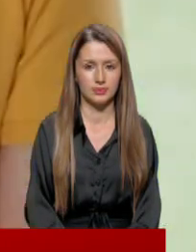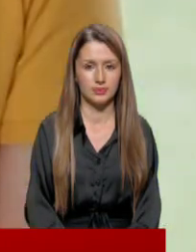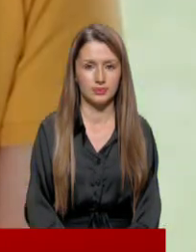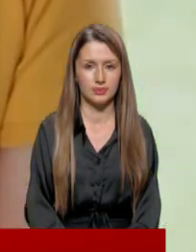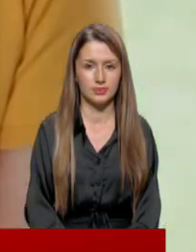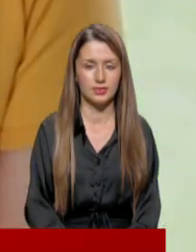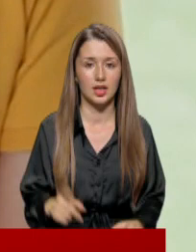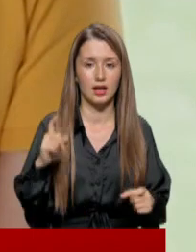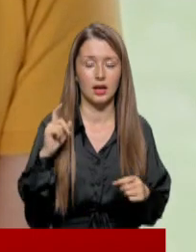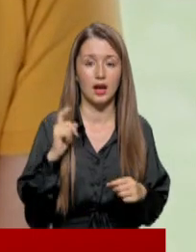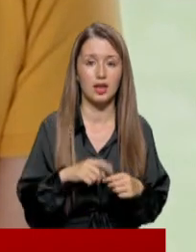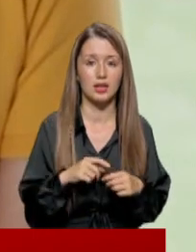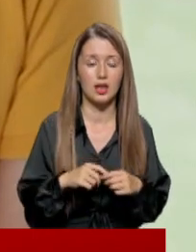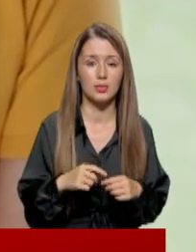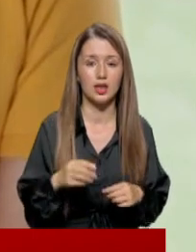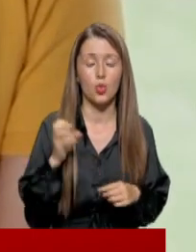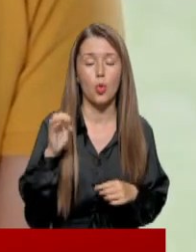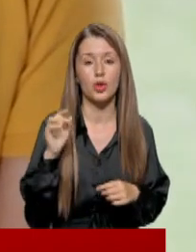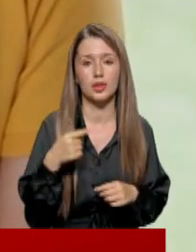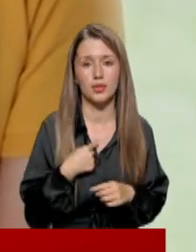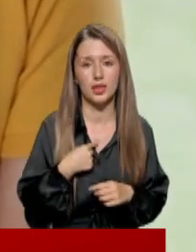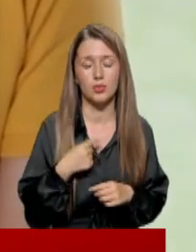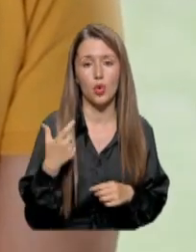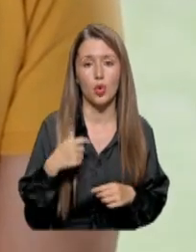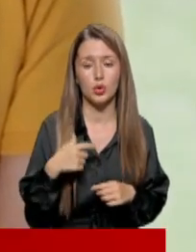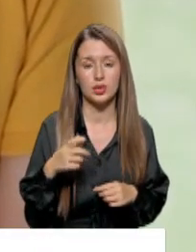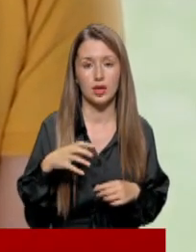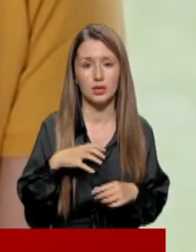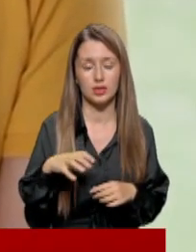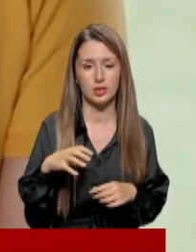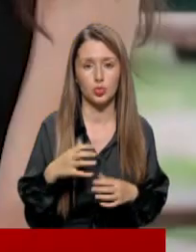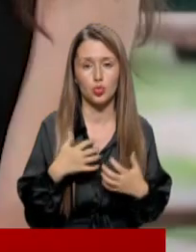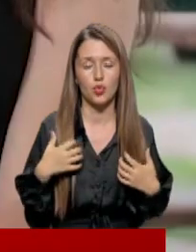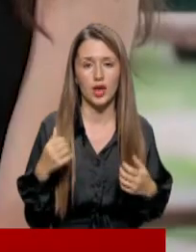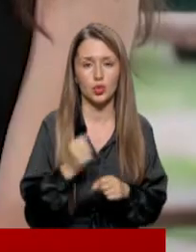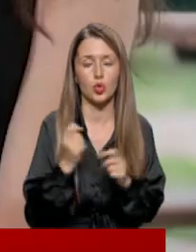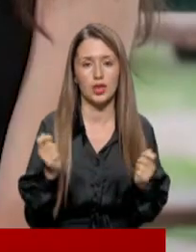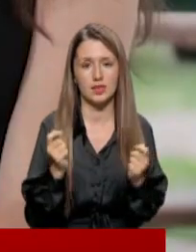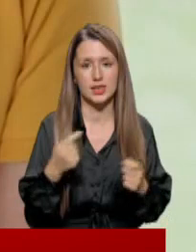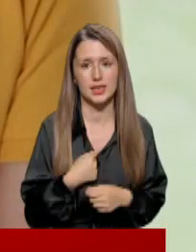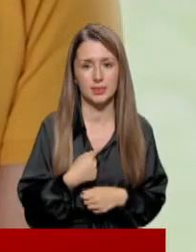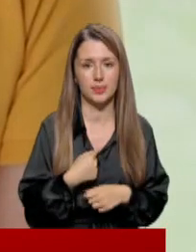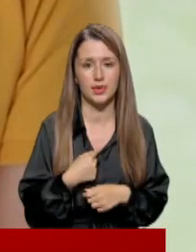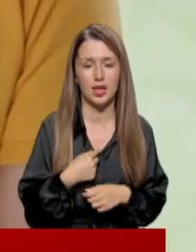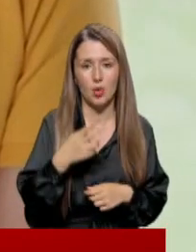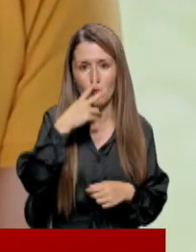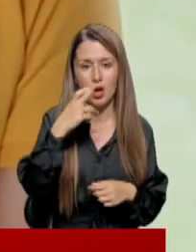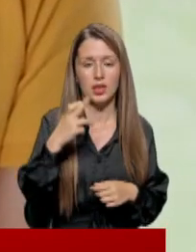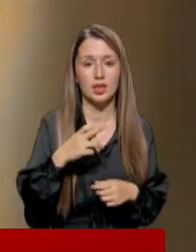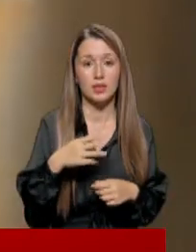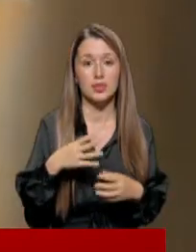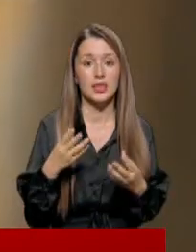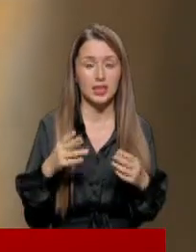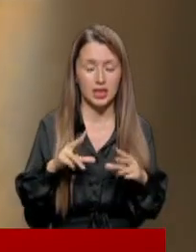çalışırım. Atanmayan Türk Dili ve Edebiyatı öğretmeniyim. Özel sektörde özel güvenlik görevlisi olarak çalışıyorum. Puanlarımız yetmesine